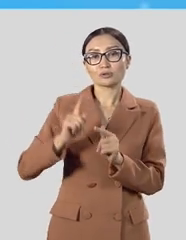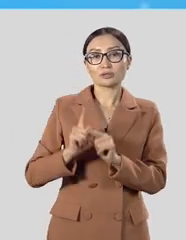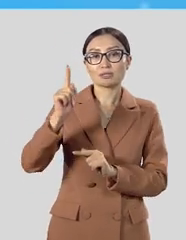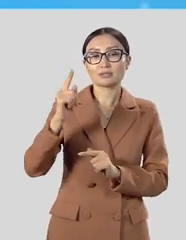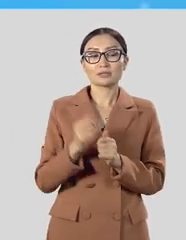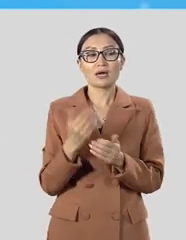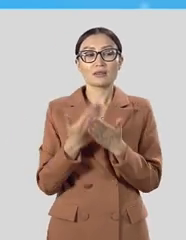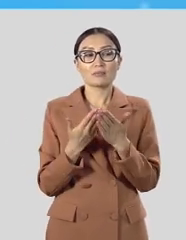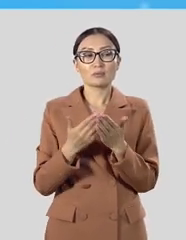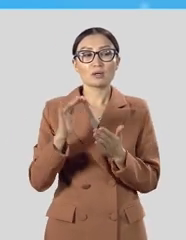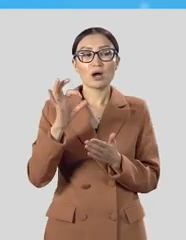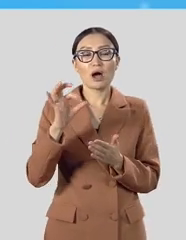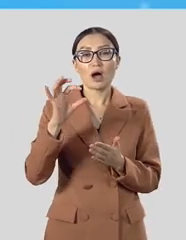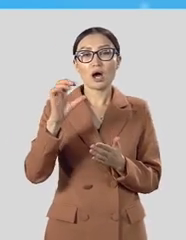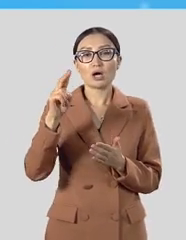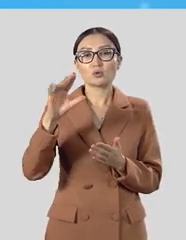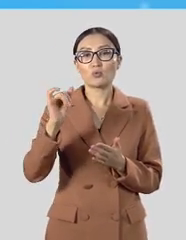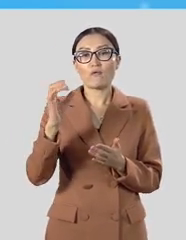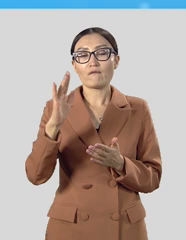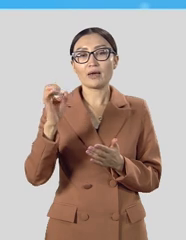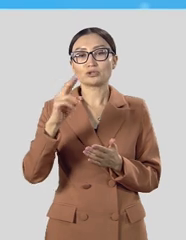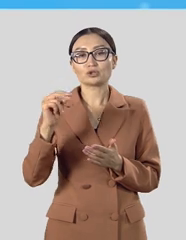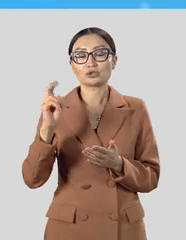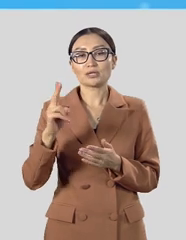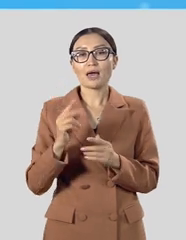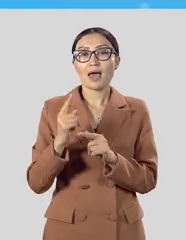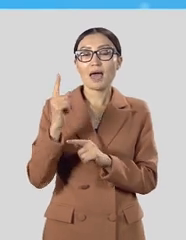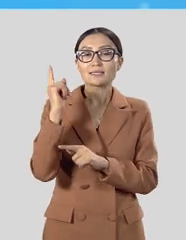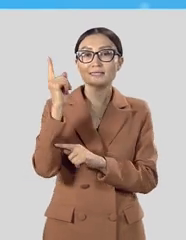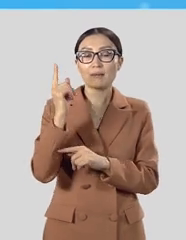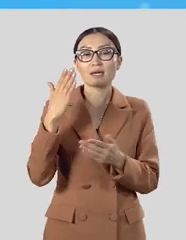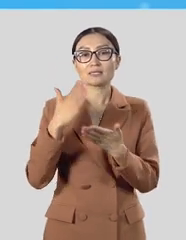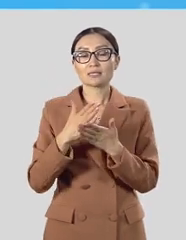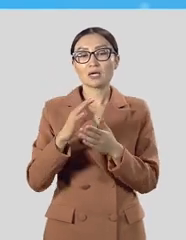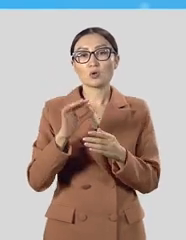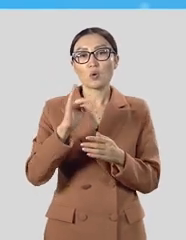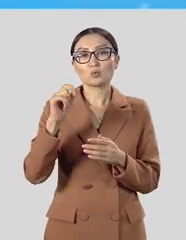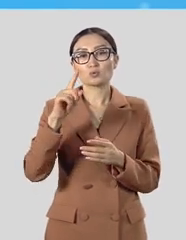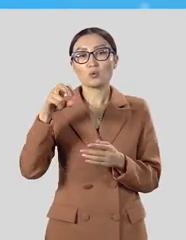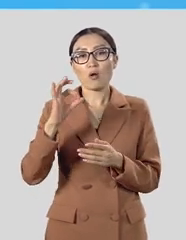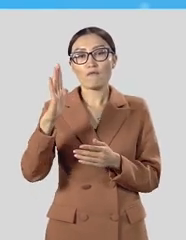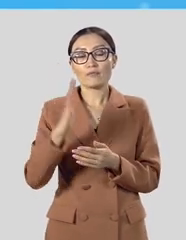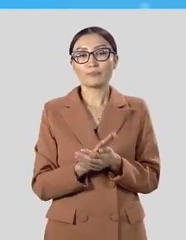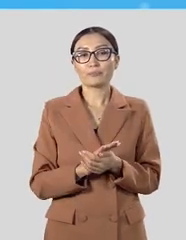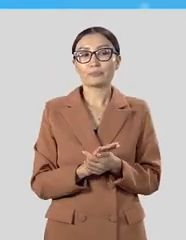междоузлия, например, у одуванчика. Стебель состоит из узлов и междоузлий.